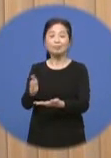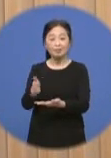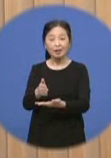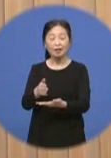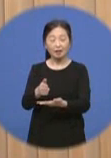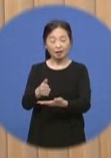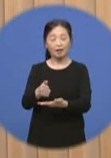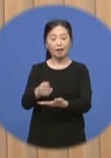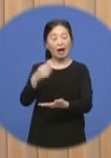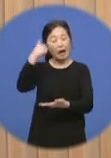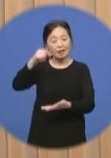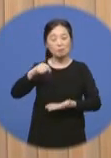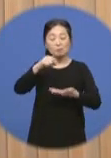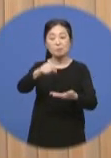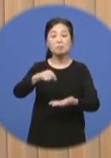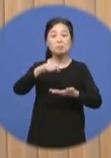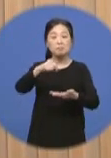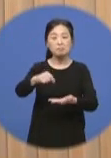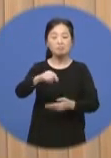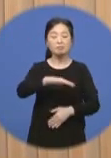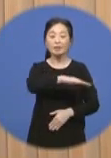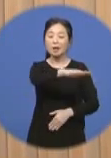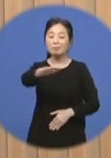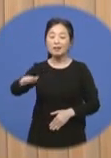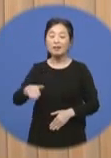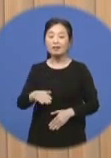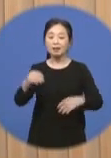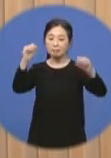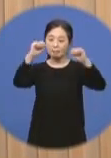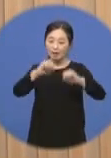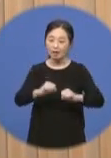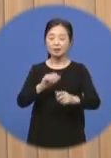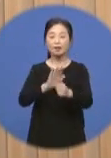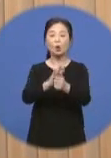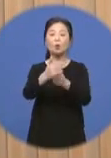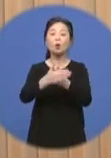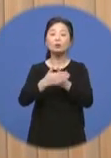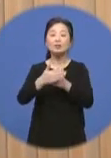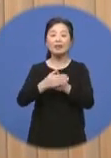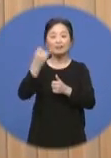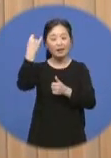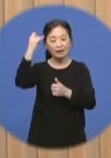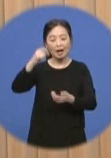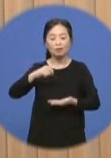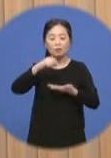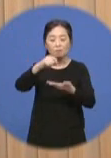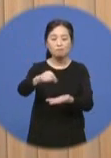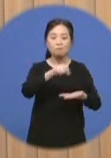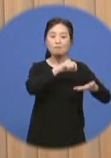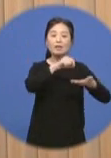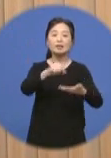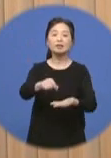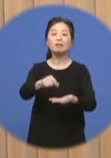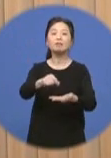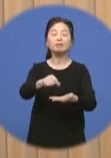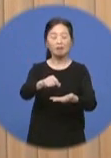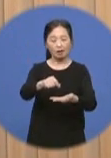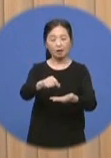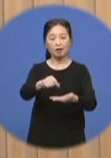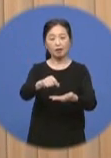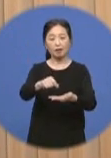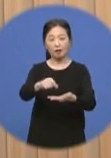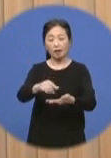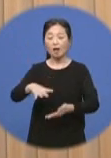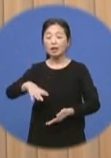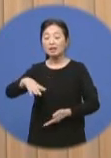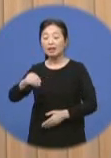で、みんなが賛同して、で協力し合って、意見を出し合ってっていう、もう本当にゼロから最